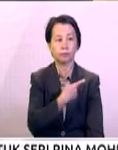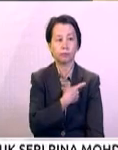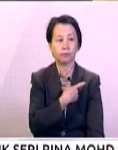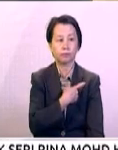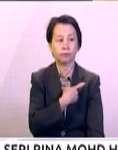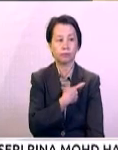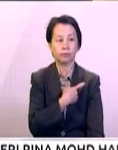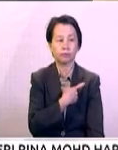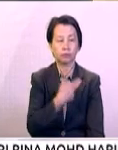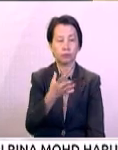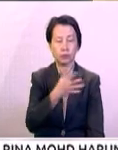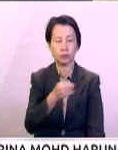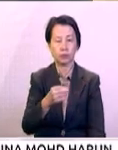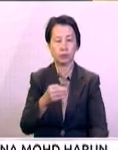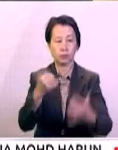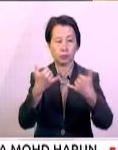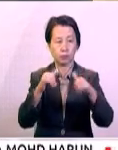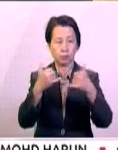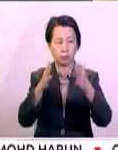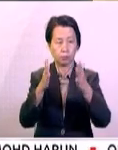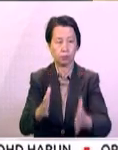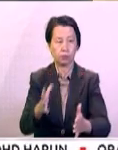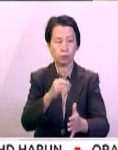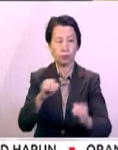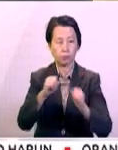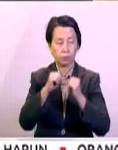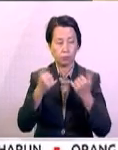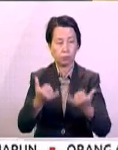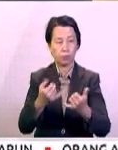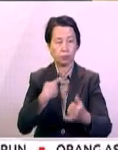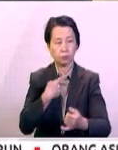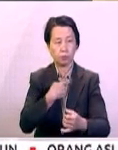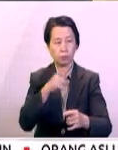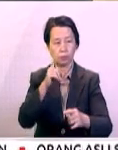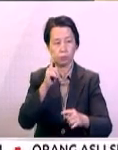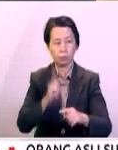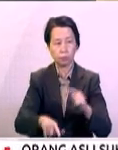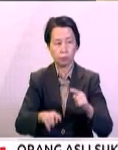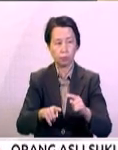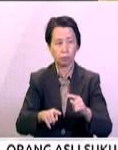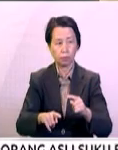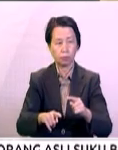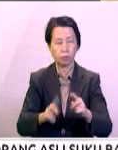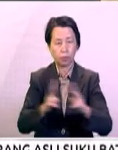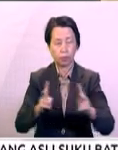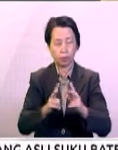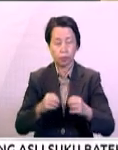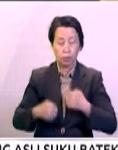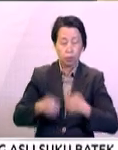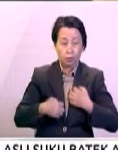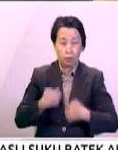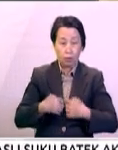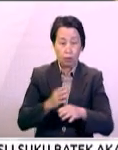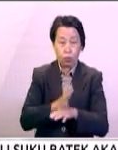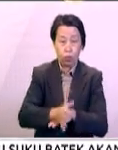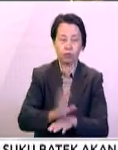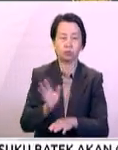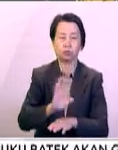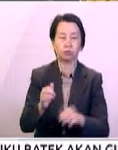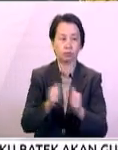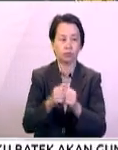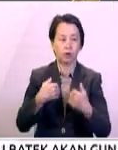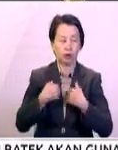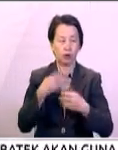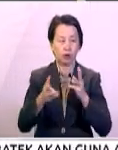kita dan pemain dan semua apa ni kita tak boleh terlampau gairah walaupun kita berada diundi di